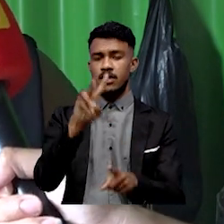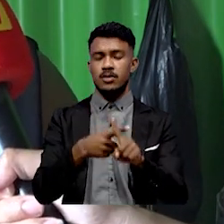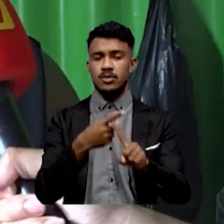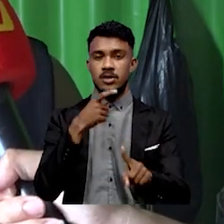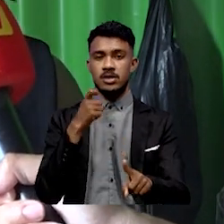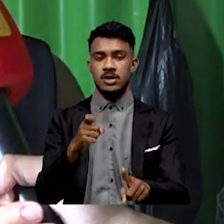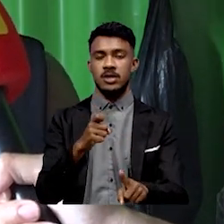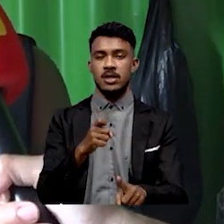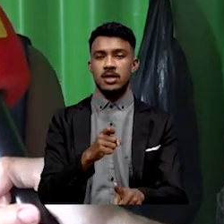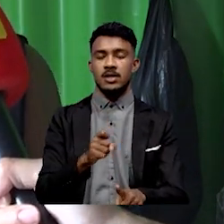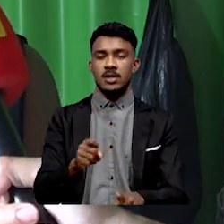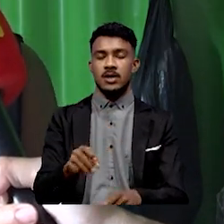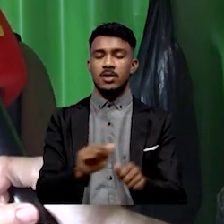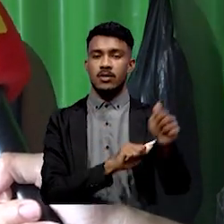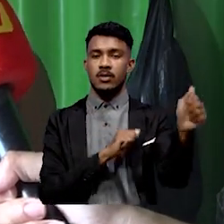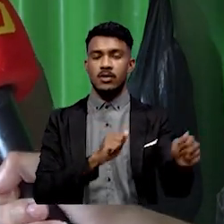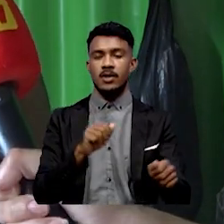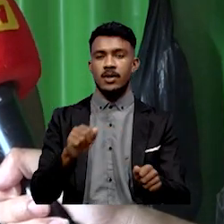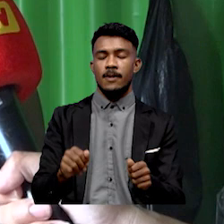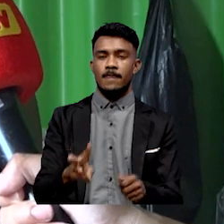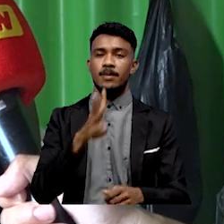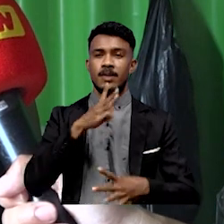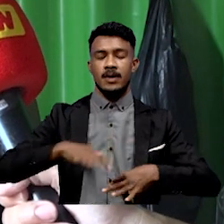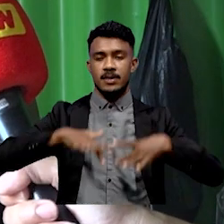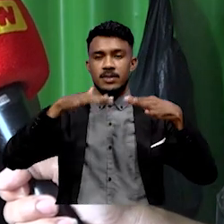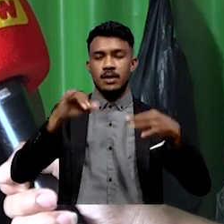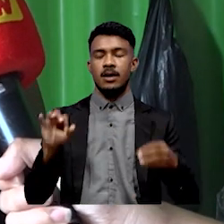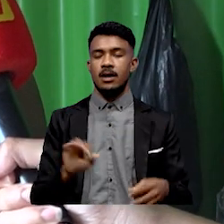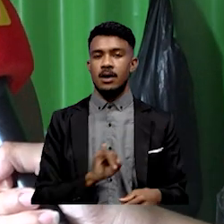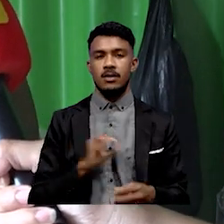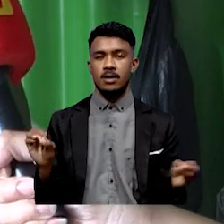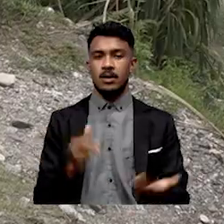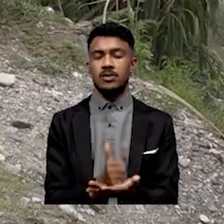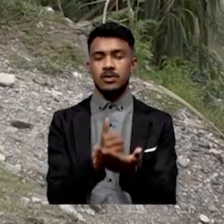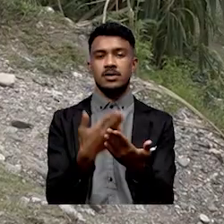mas bebele liutan ona ne tela bele brani prat bakon sega salba bot sara melara